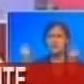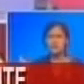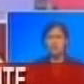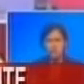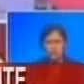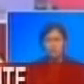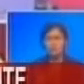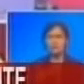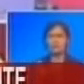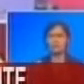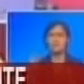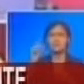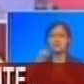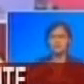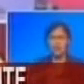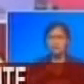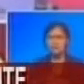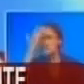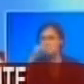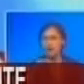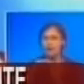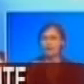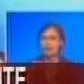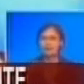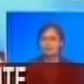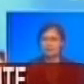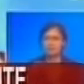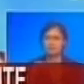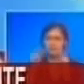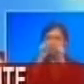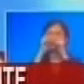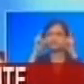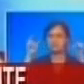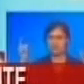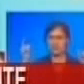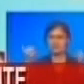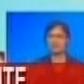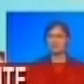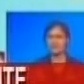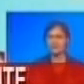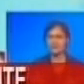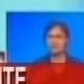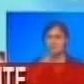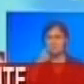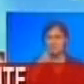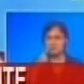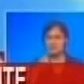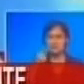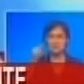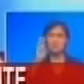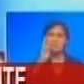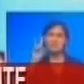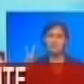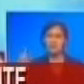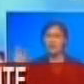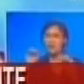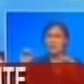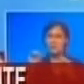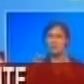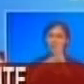kanyang 27 taong panibian sa gobyerno. Pero nagulat po ako, mga kababayan. Sabi ni Senator Bongbong, wala daw